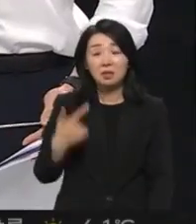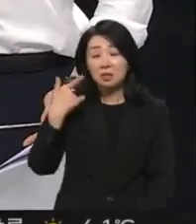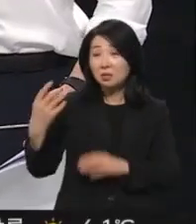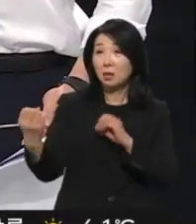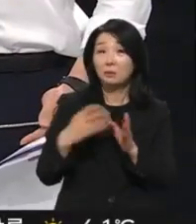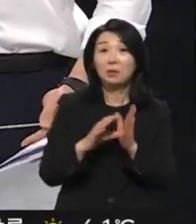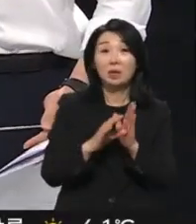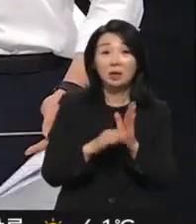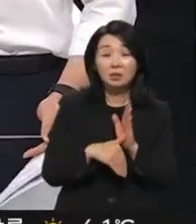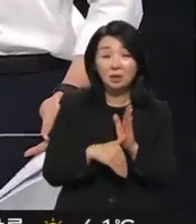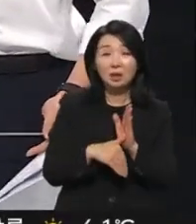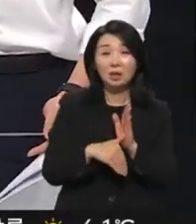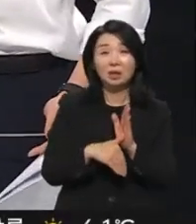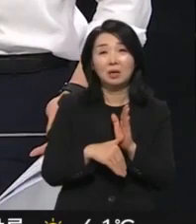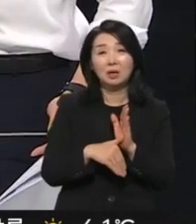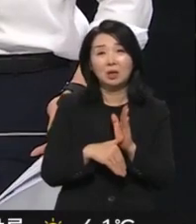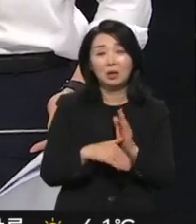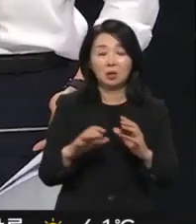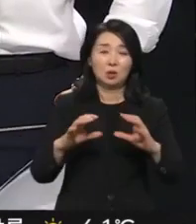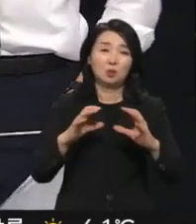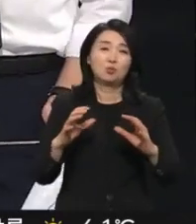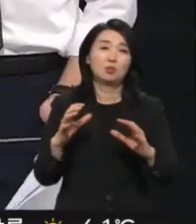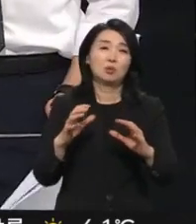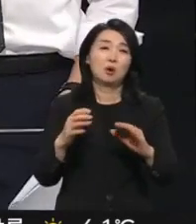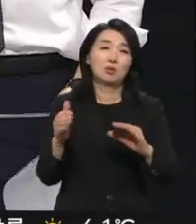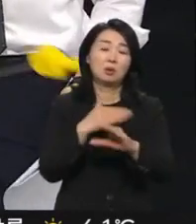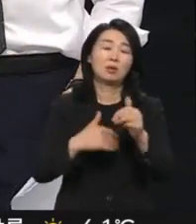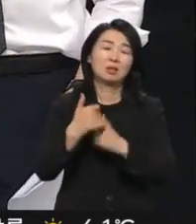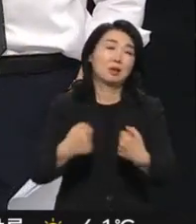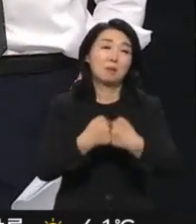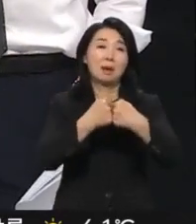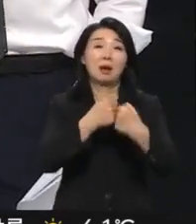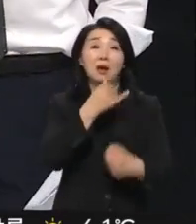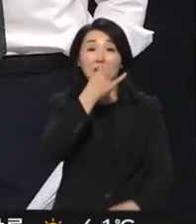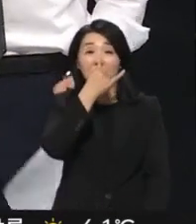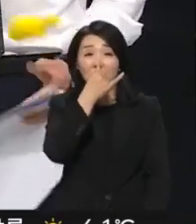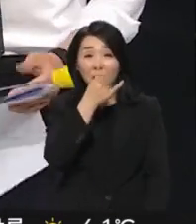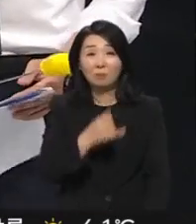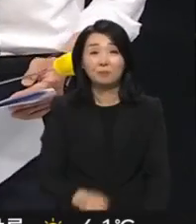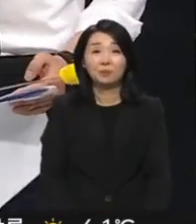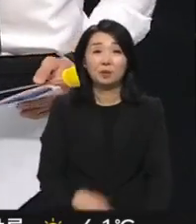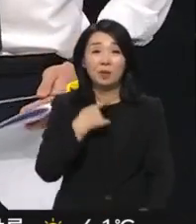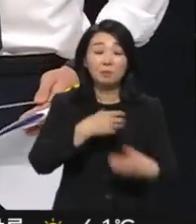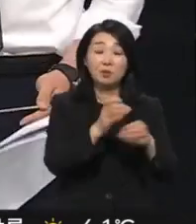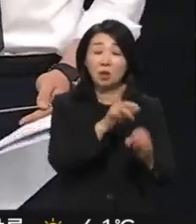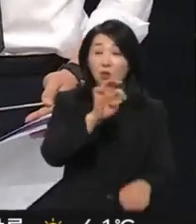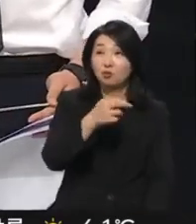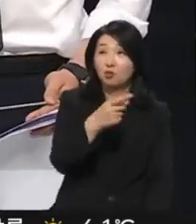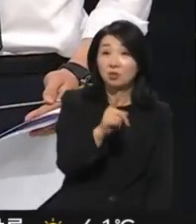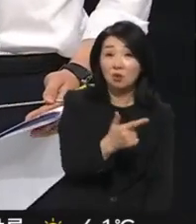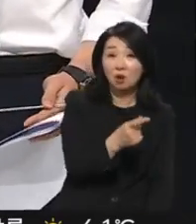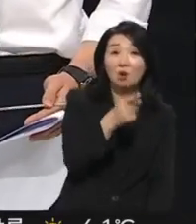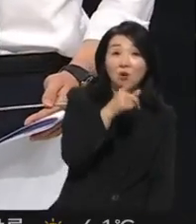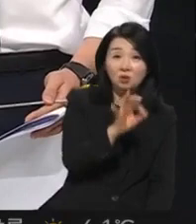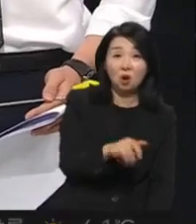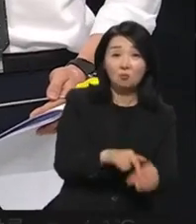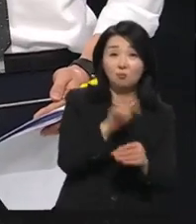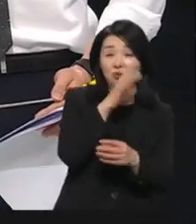과정에서 전현직 국정상황실장이 맞붙기도 했는데요. 민주당의 윤건영 의원, 문재인 정부에서